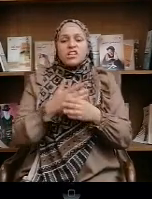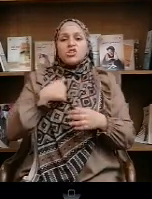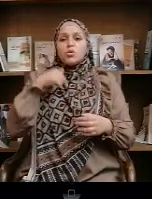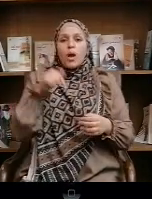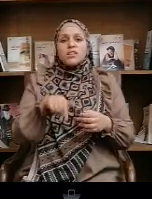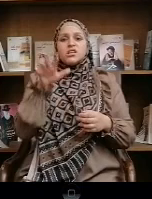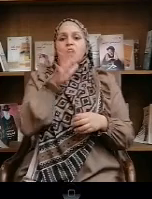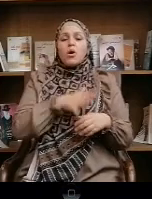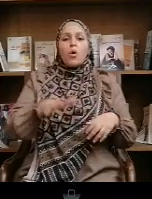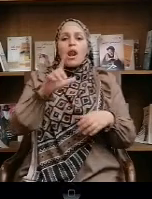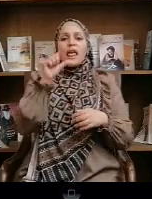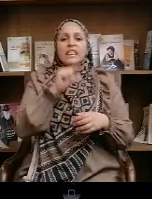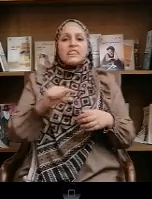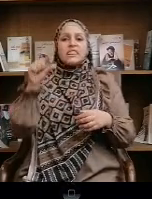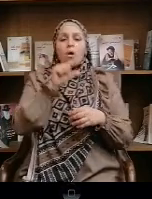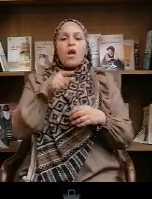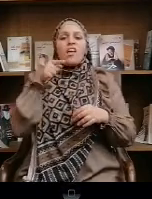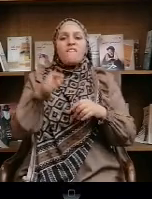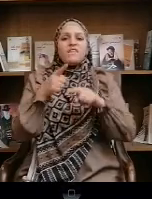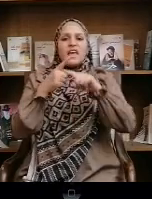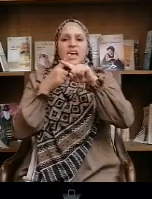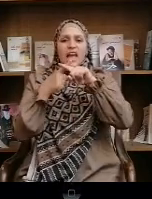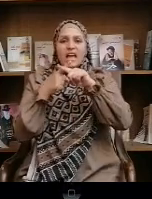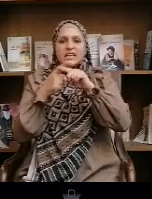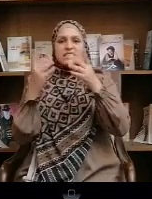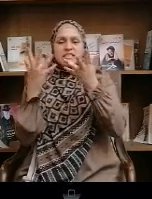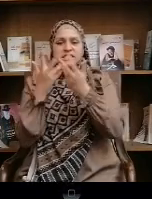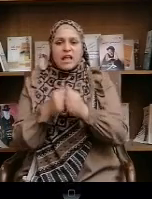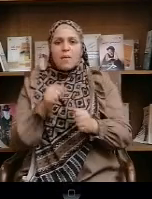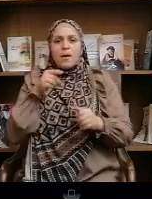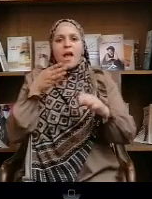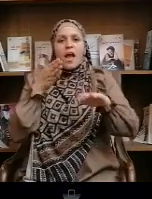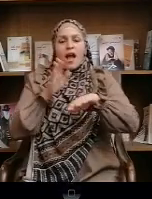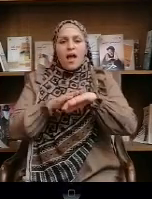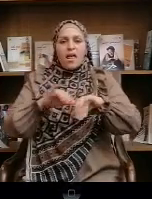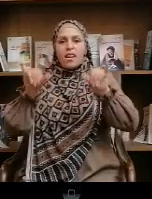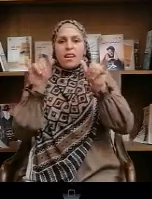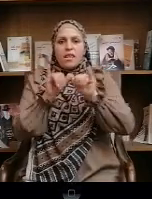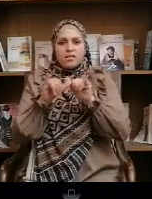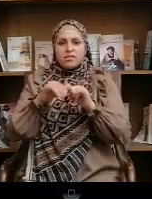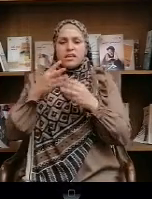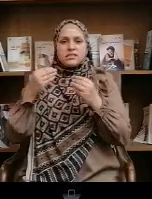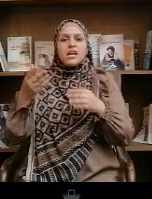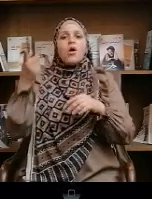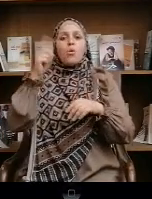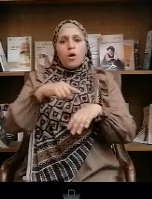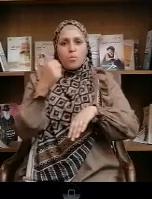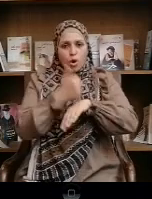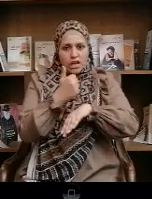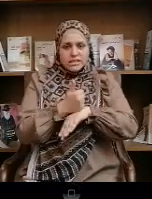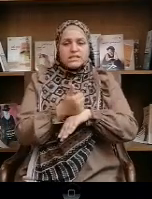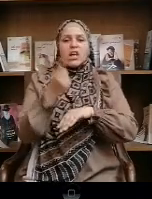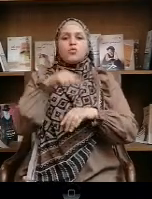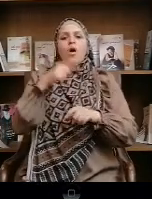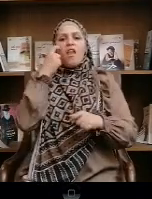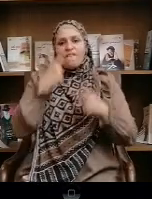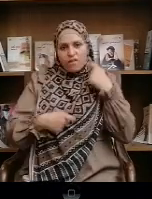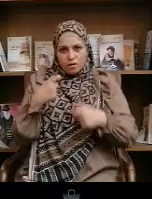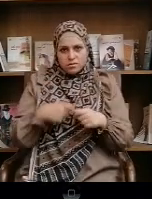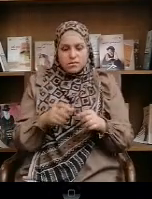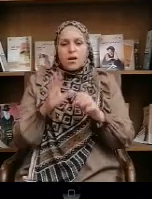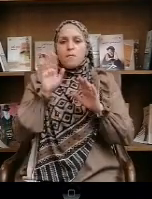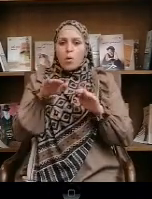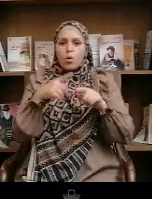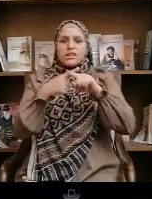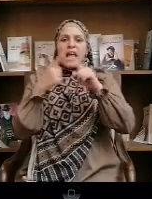بقى لها حسابات بتدار على الفضاء السيبراني كذلك المؤسسات وكذلك الافراد